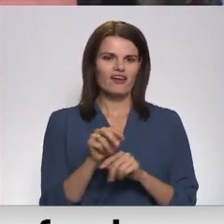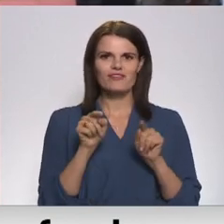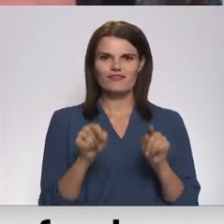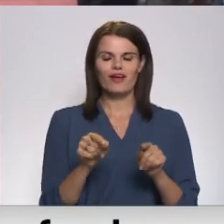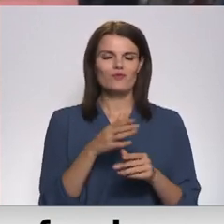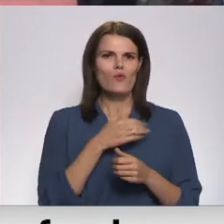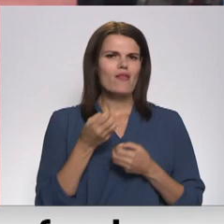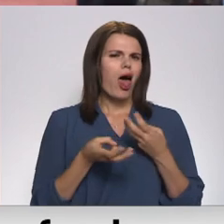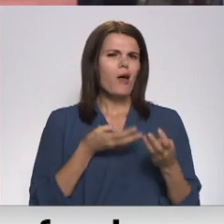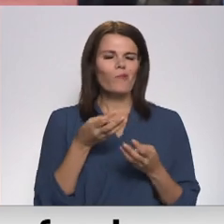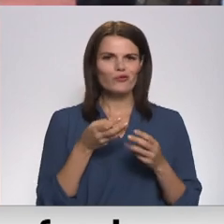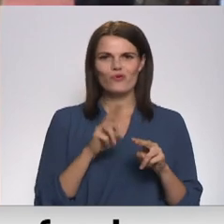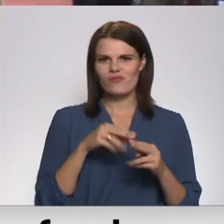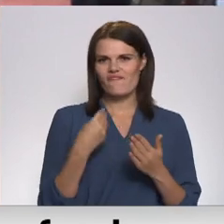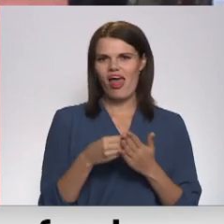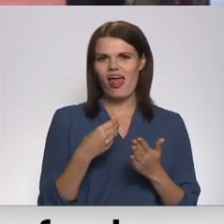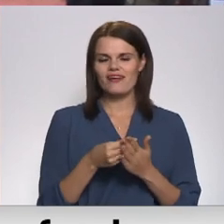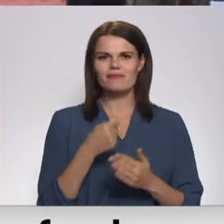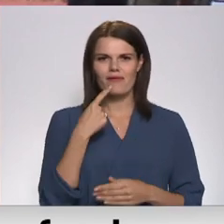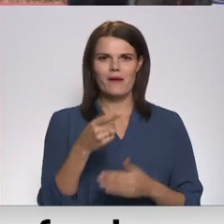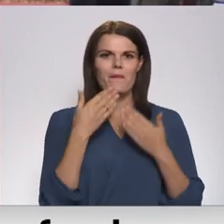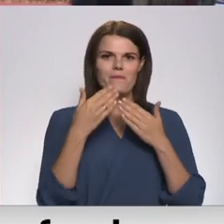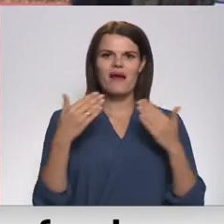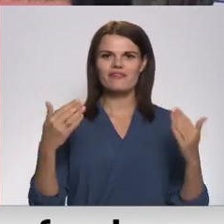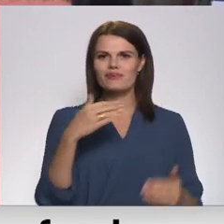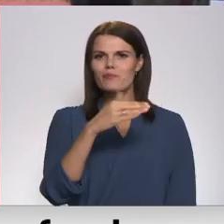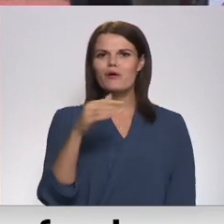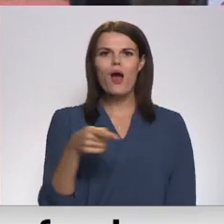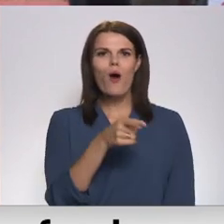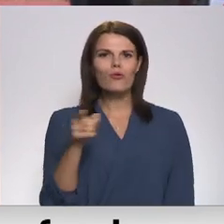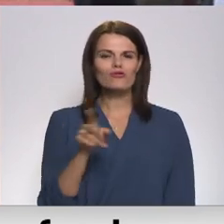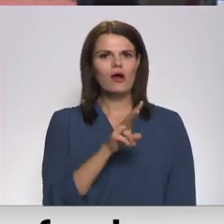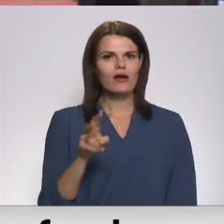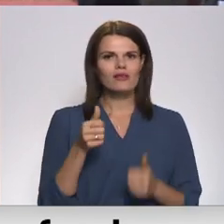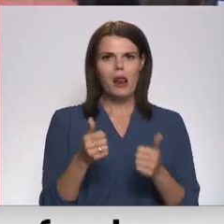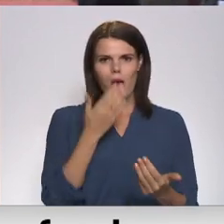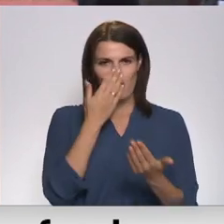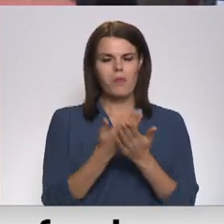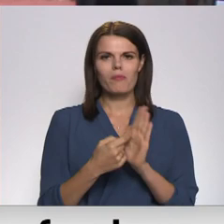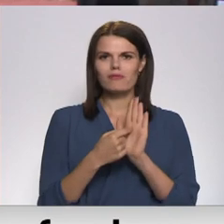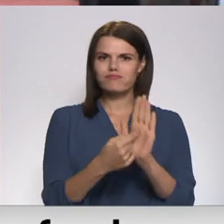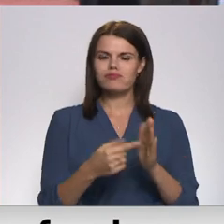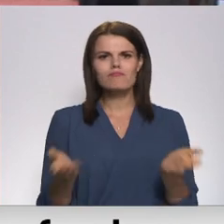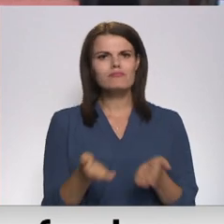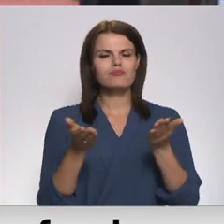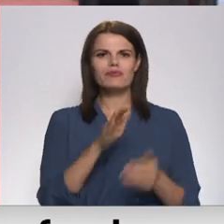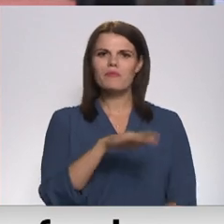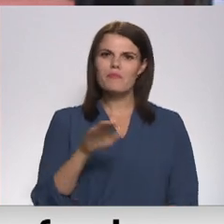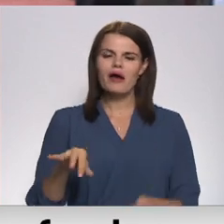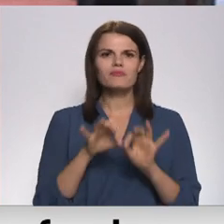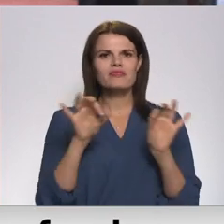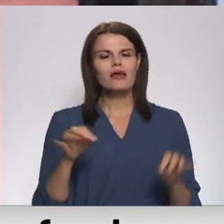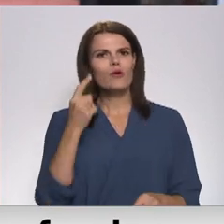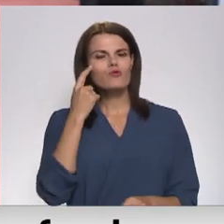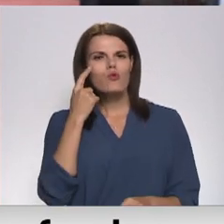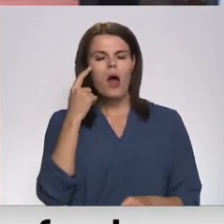ļoti aizkustinoši, gan, man liekas, ļoti vērtīgi. Un, ja tur jāsaka paldies tiem pieaugušajiem, kuri ar savu piemēru, kuri ierosina, iedrošina bērnus jau domāt